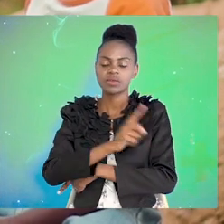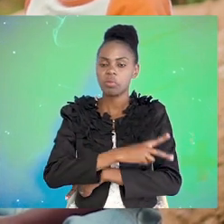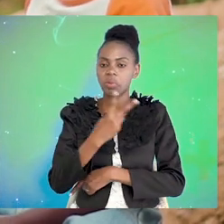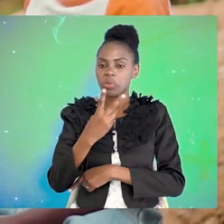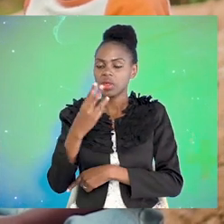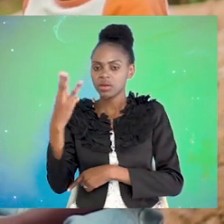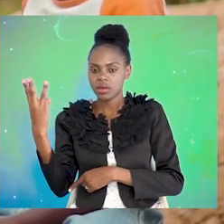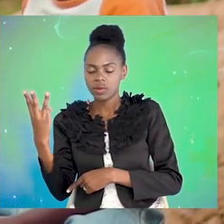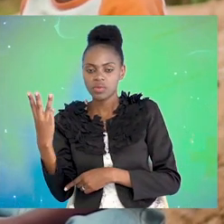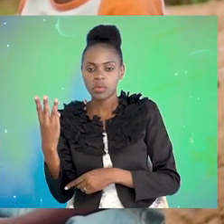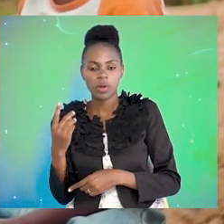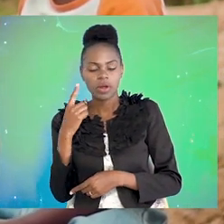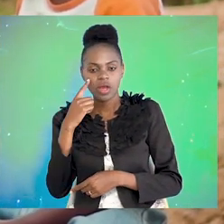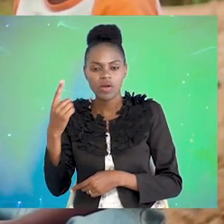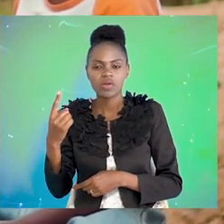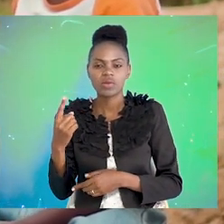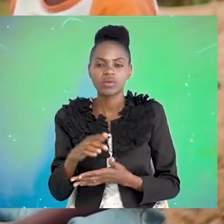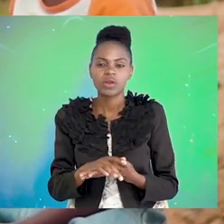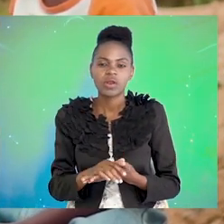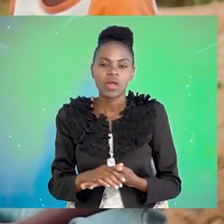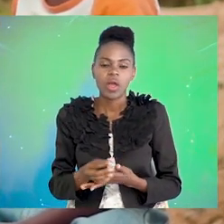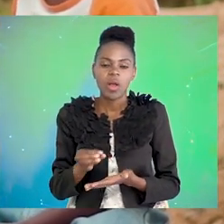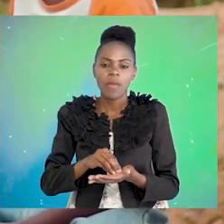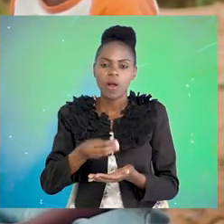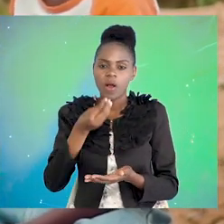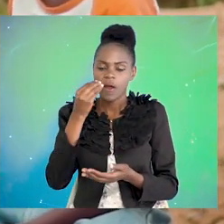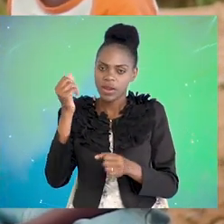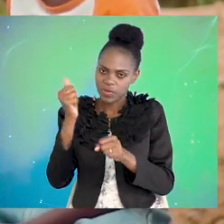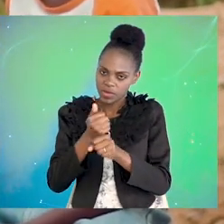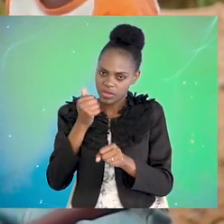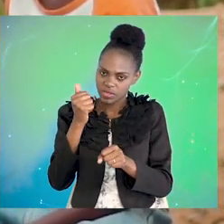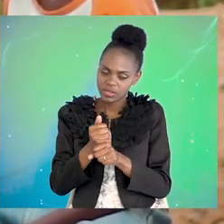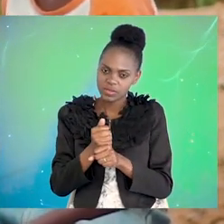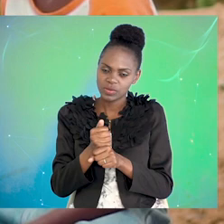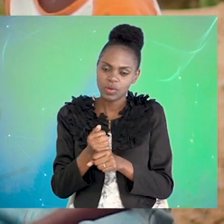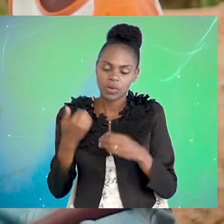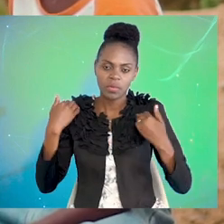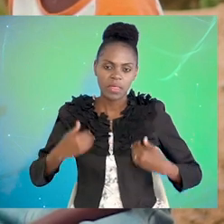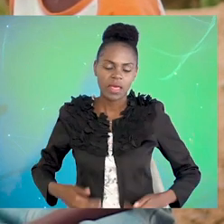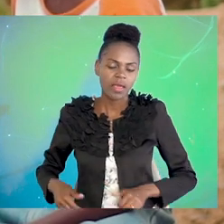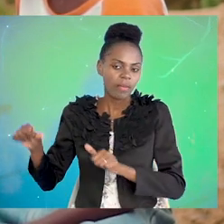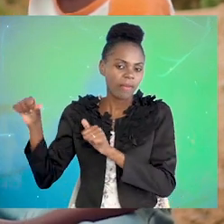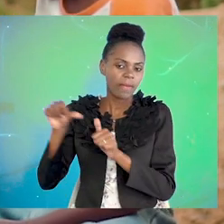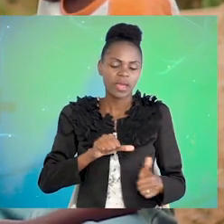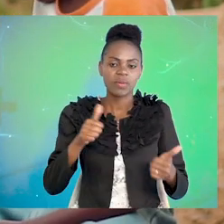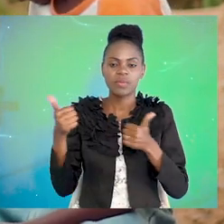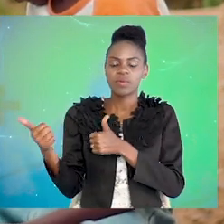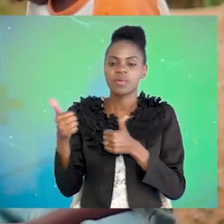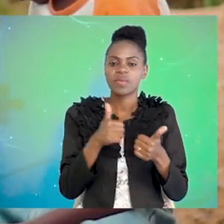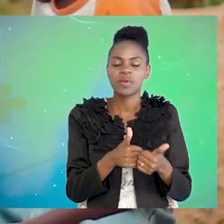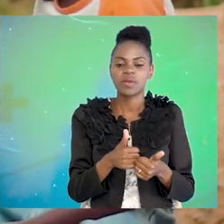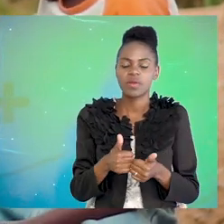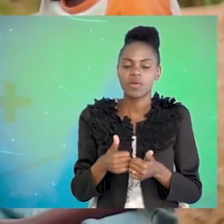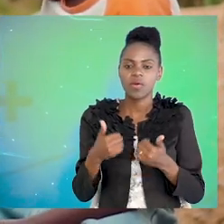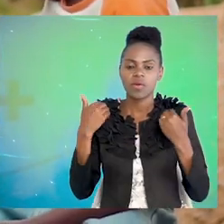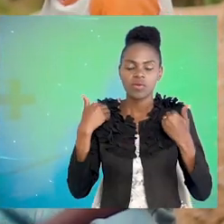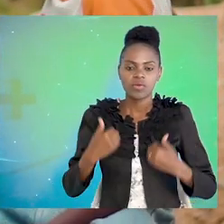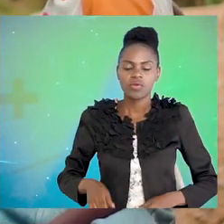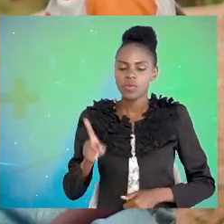atatu naona kuti mankhwalawo anagwira ntchito unalo thupi lake labwera mmene linalili kusitenda thupi